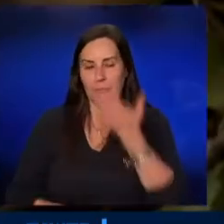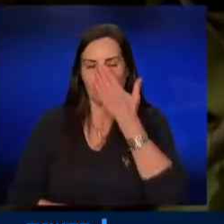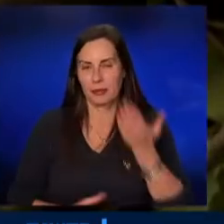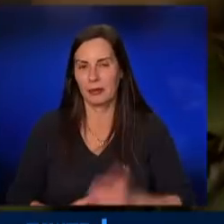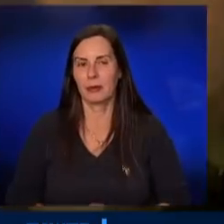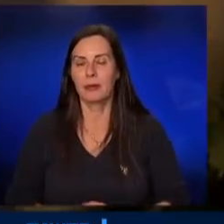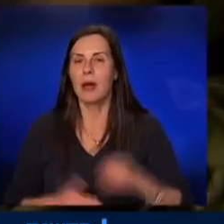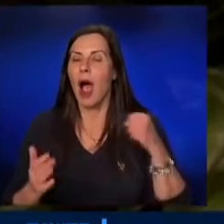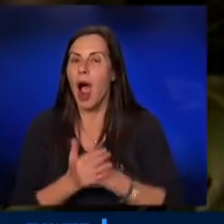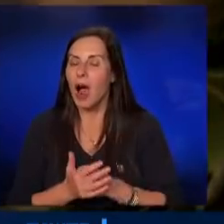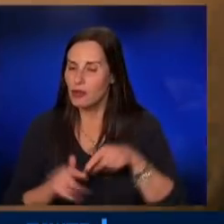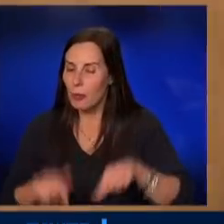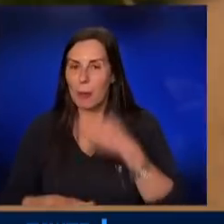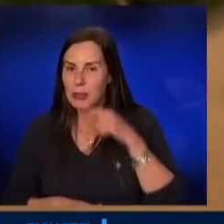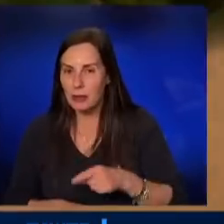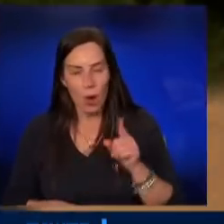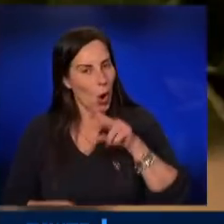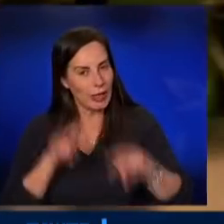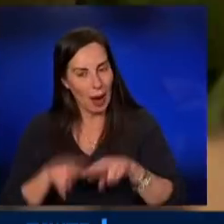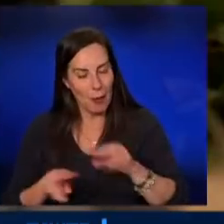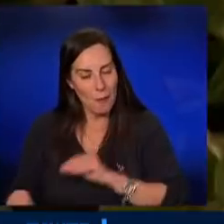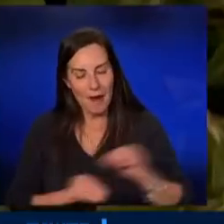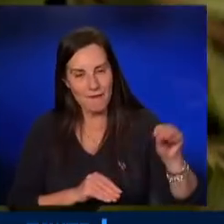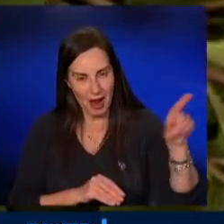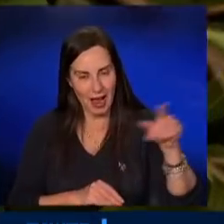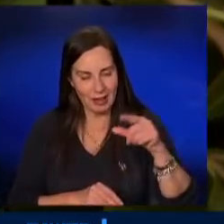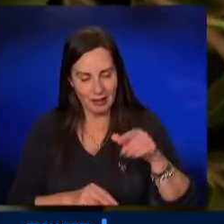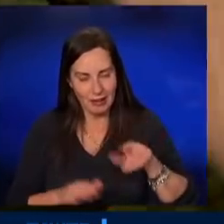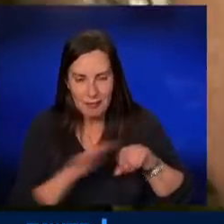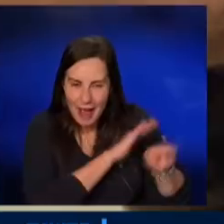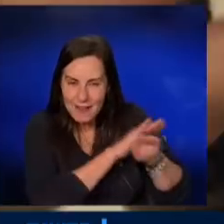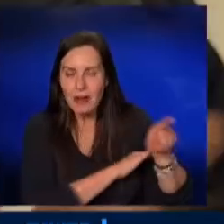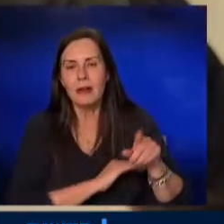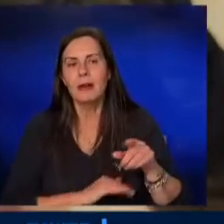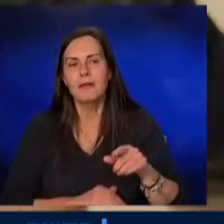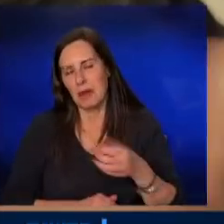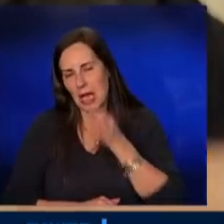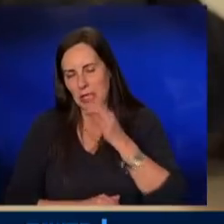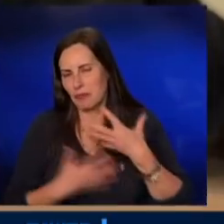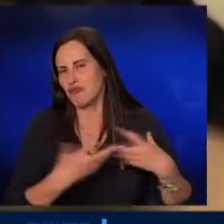תמימים שנופלים בפח. עד שהרשויות פה בישראל לא יטפלו בהברחת הגת לאירופה, הסתפרות הצעירים